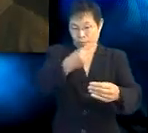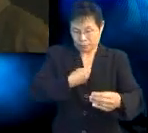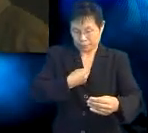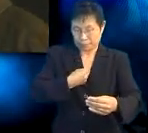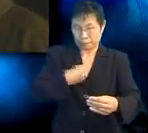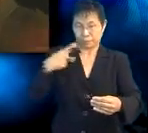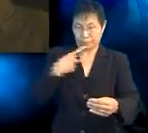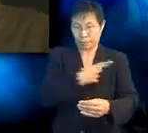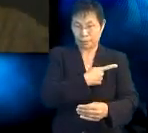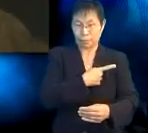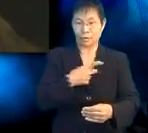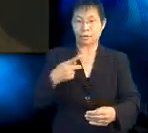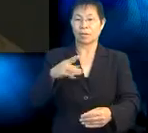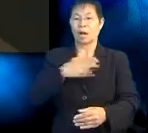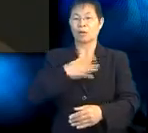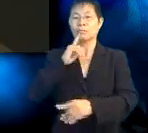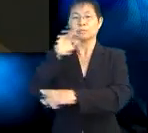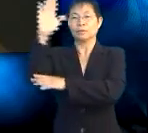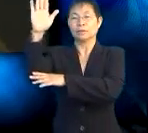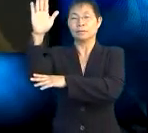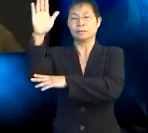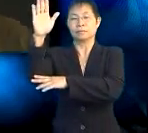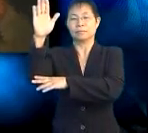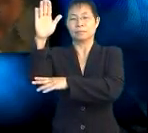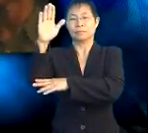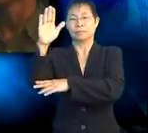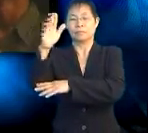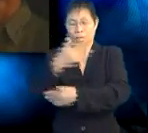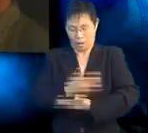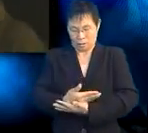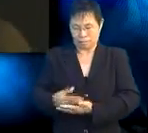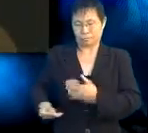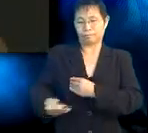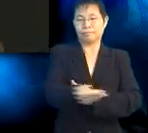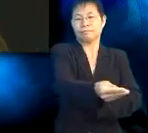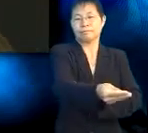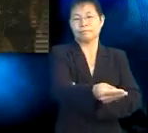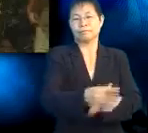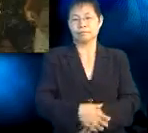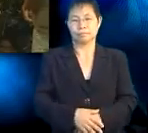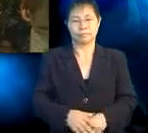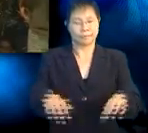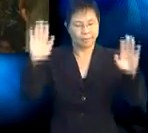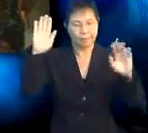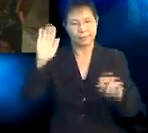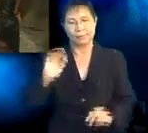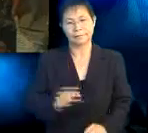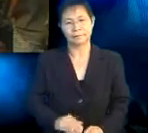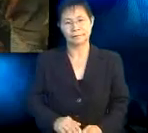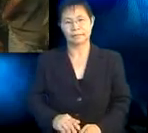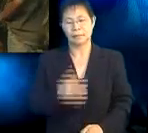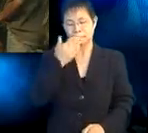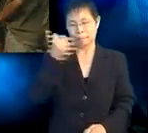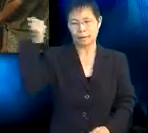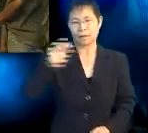kami, aku berjanji, aku akan pulangkan balik anakmu. Ah! Ada lebih